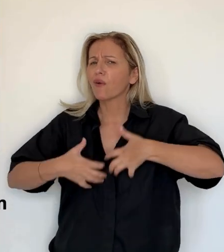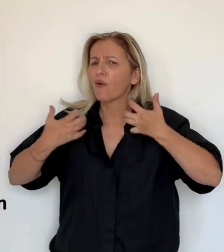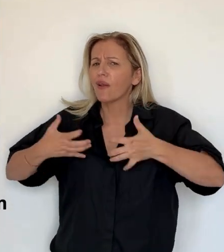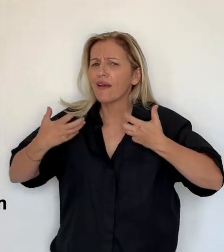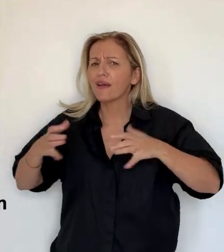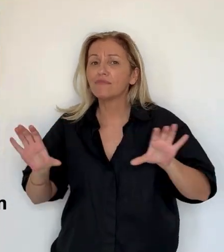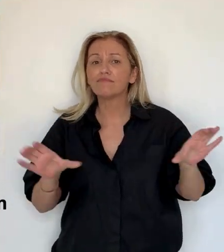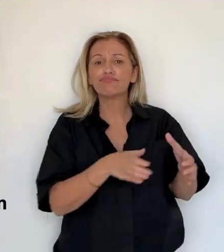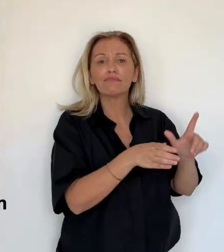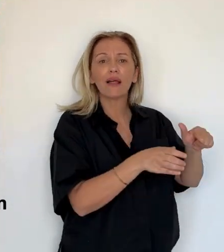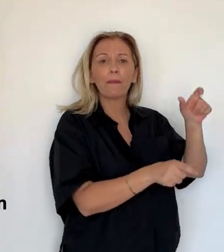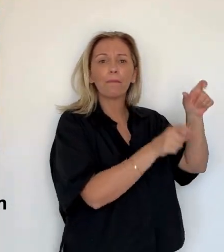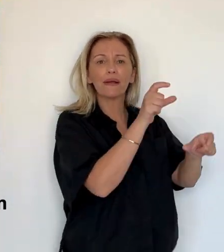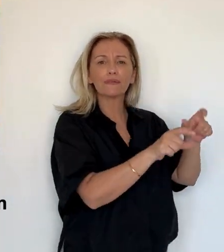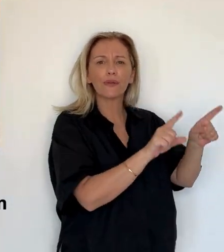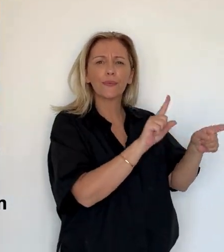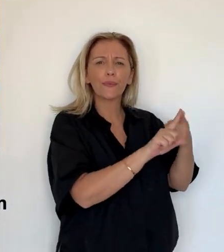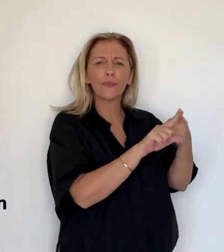très remontée.